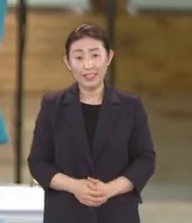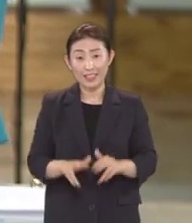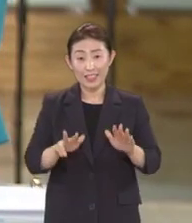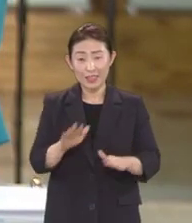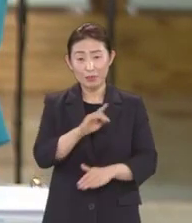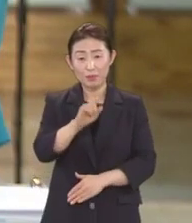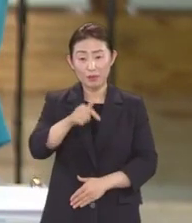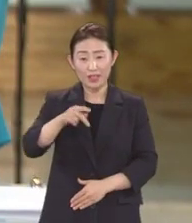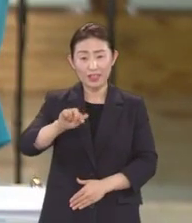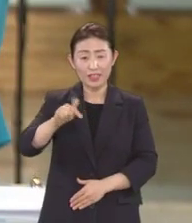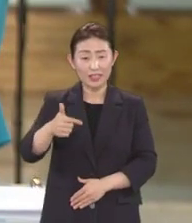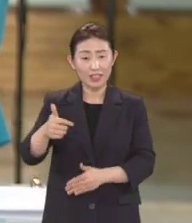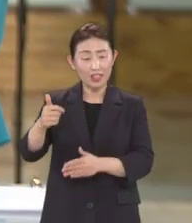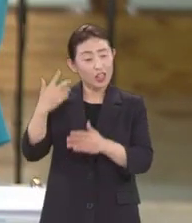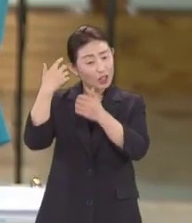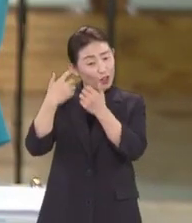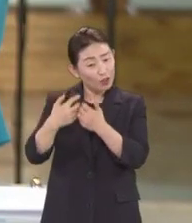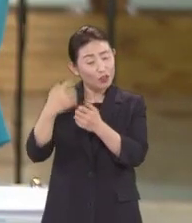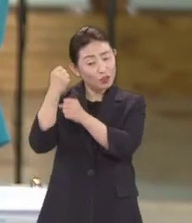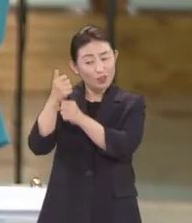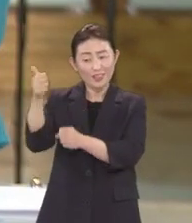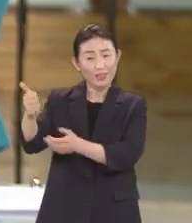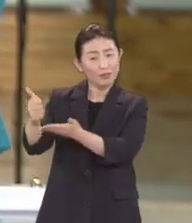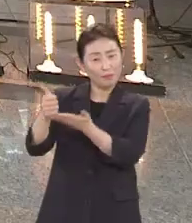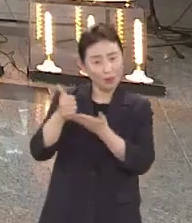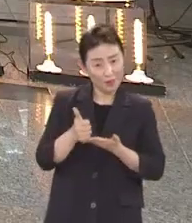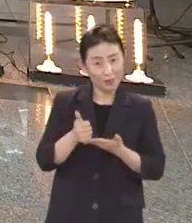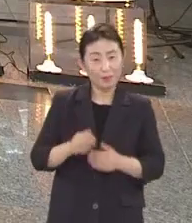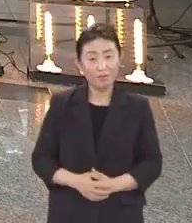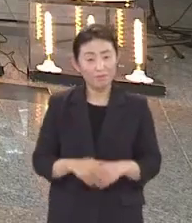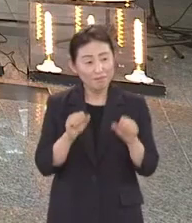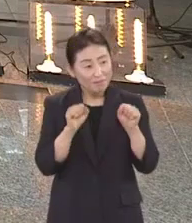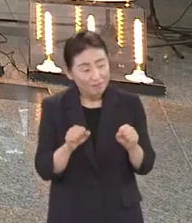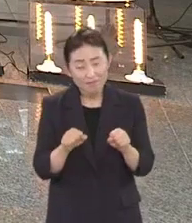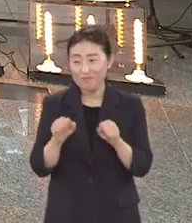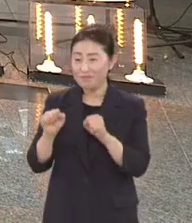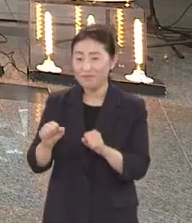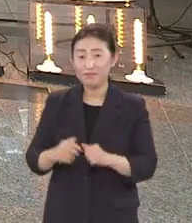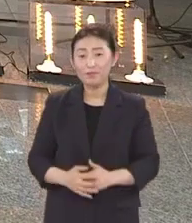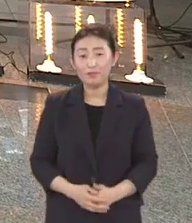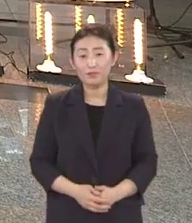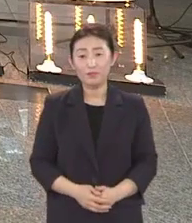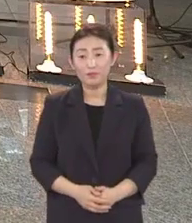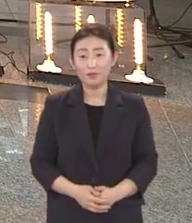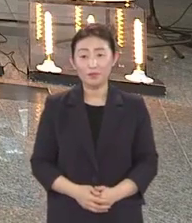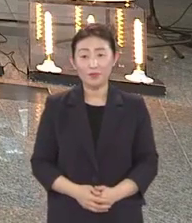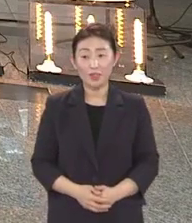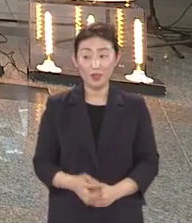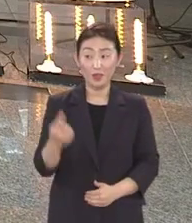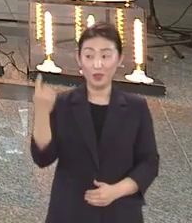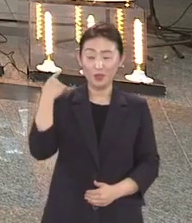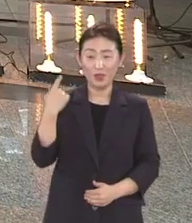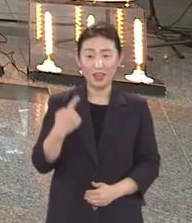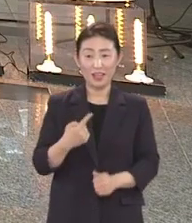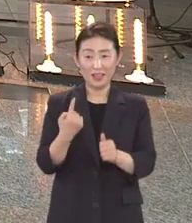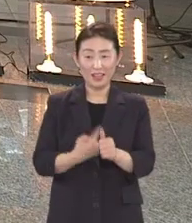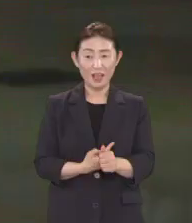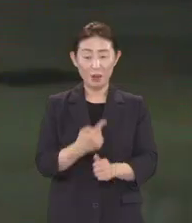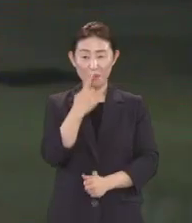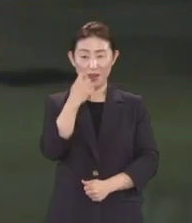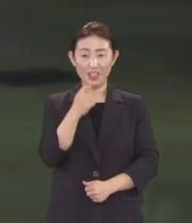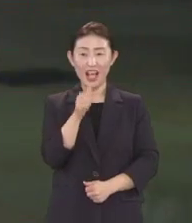자리에 박상진 한국기계연구원장님 나와 계십니다. 원장님 어서 오십시오. 예, 안녕하십니까. 저희 지금 뒤로 이제 멋지게 생긴 저 로보트가